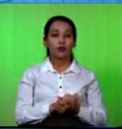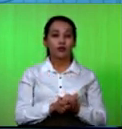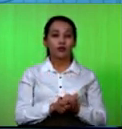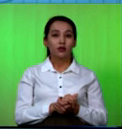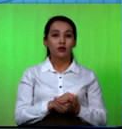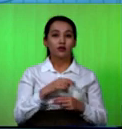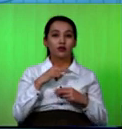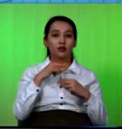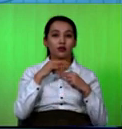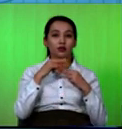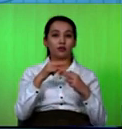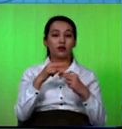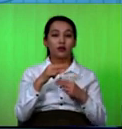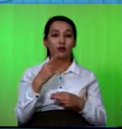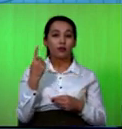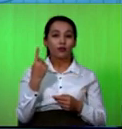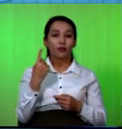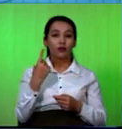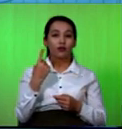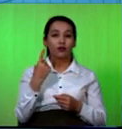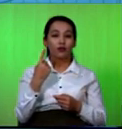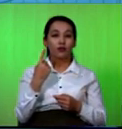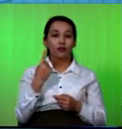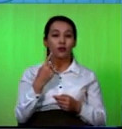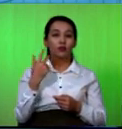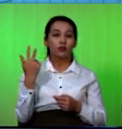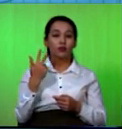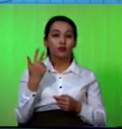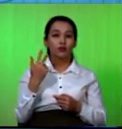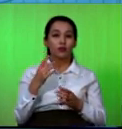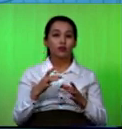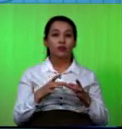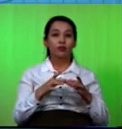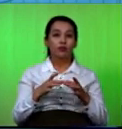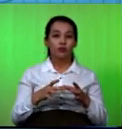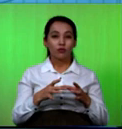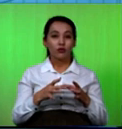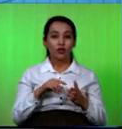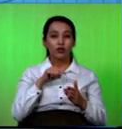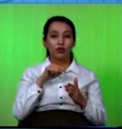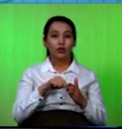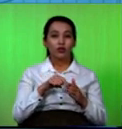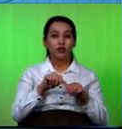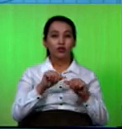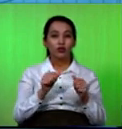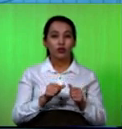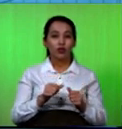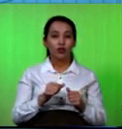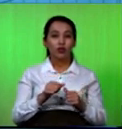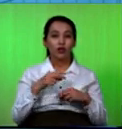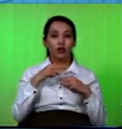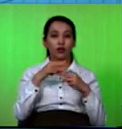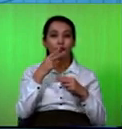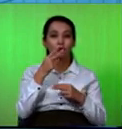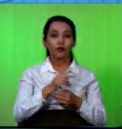endi diqqat bilan birinchi va uchinchi doirani ichidagi shakllarga e'tibor